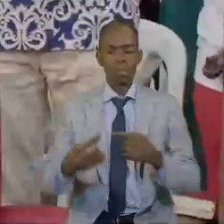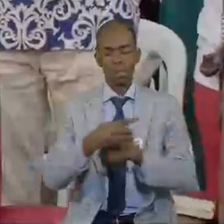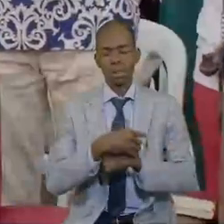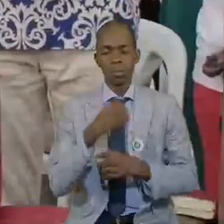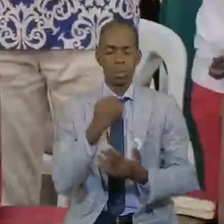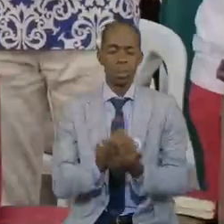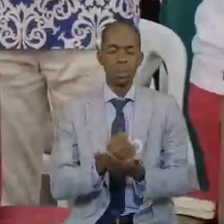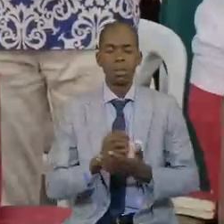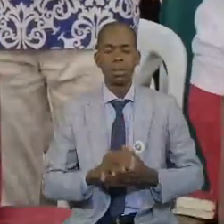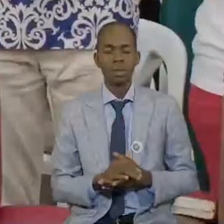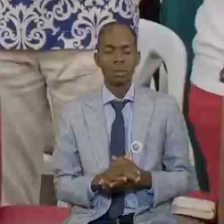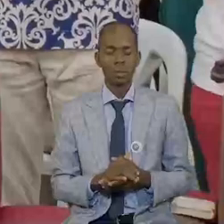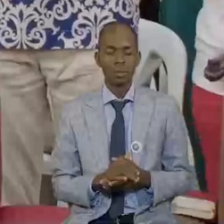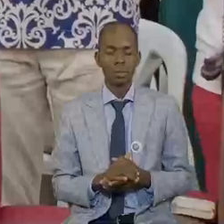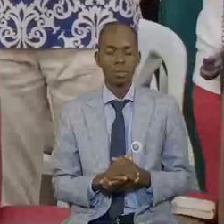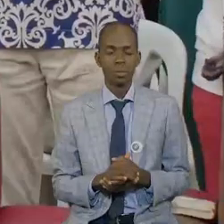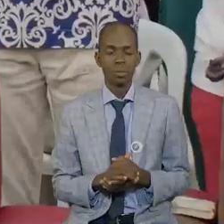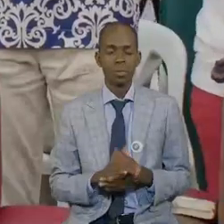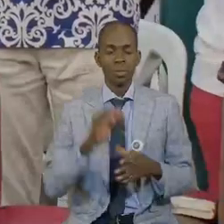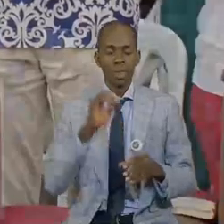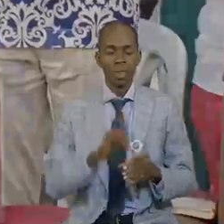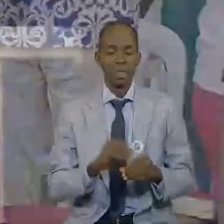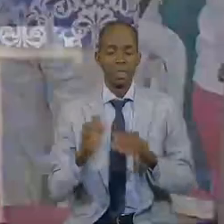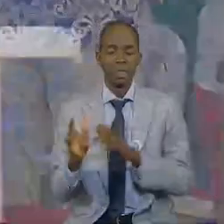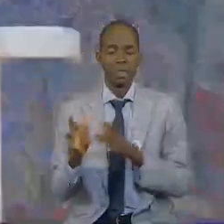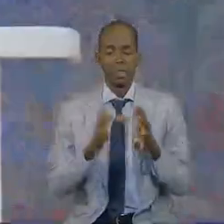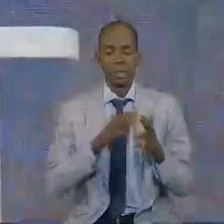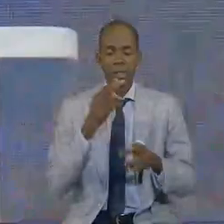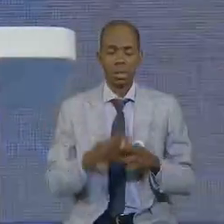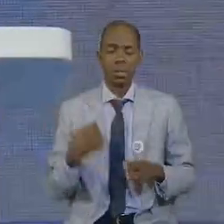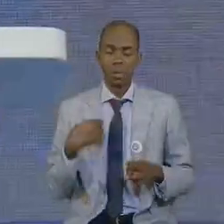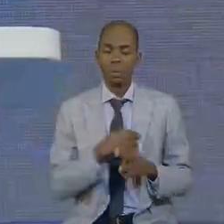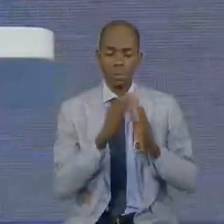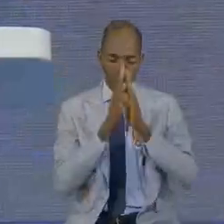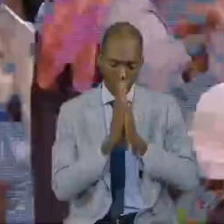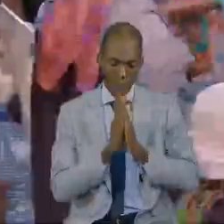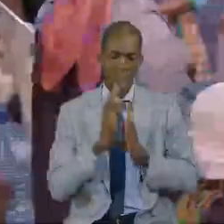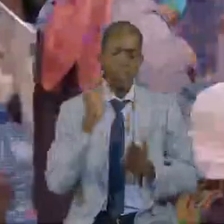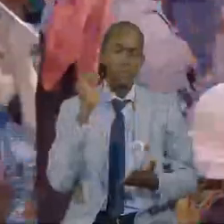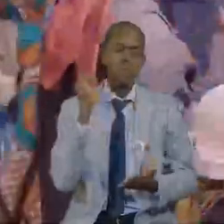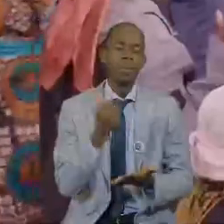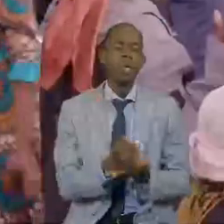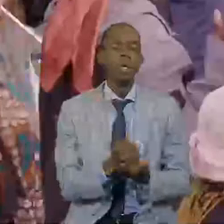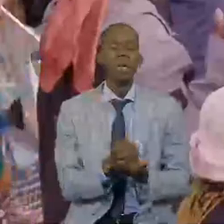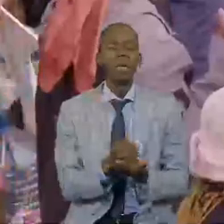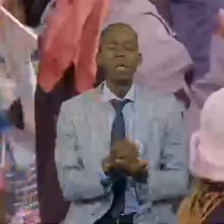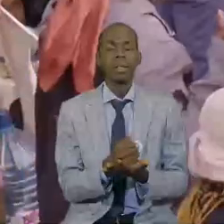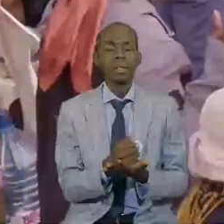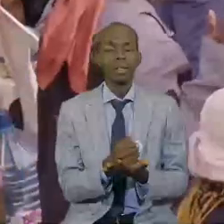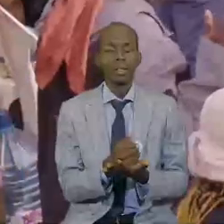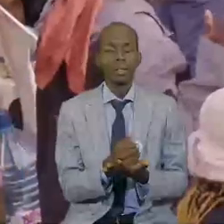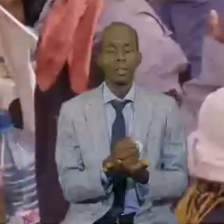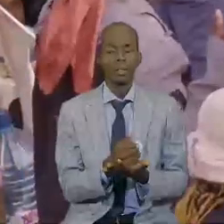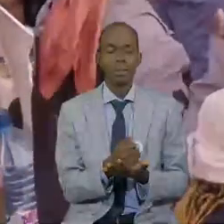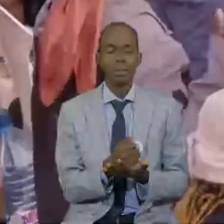de Dieu soient sur chaque vie aujourd'hui. In Jesus' name we pray. Au nom de Jésus, nous